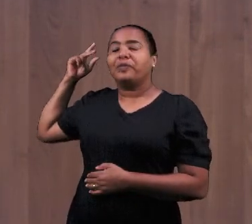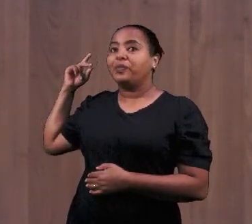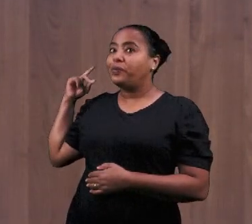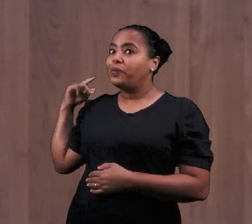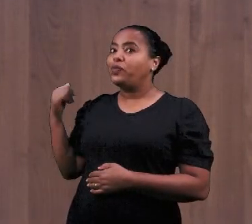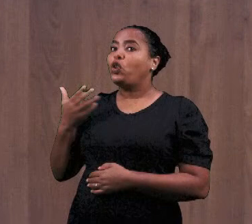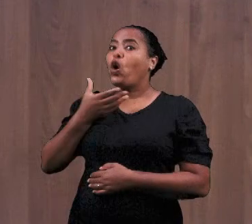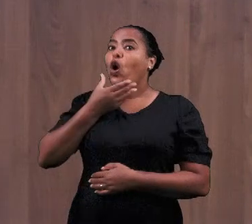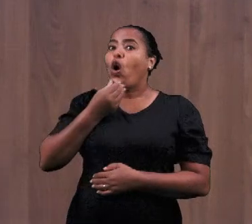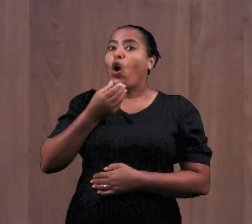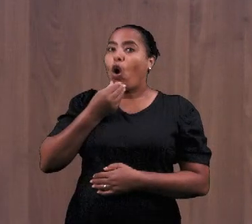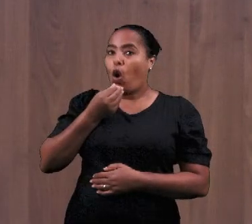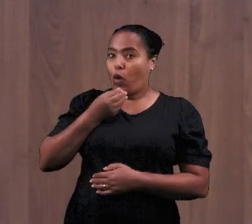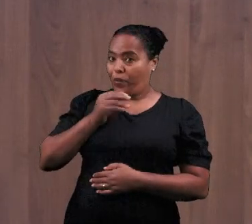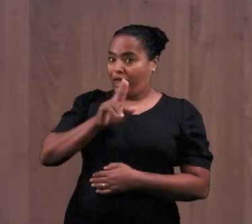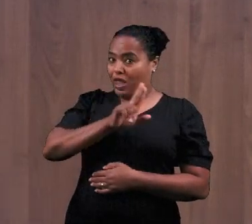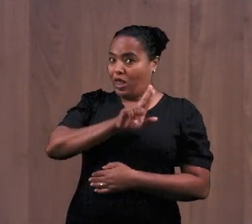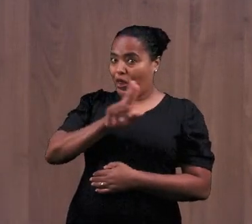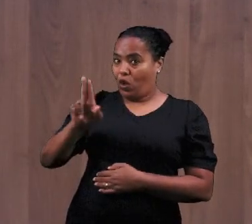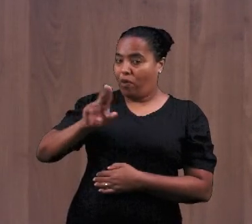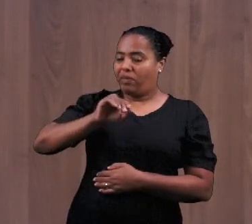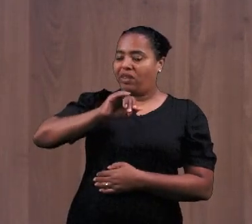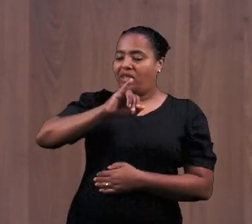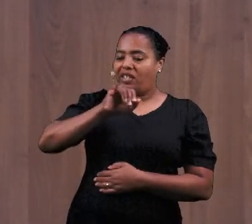un homme appelé Jairus